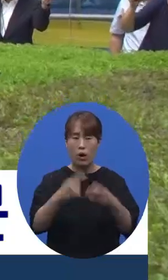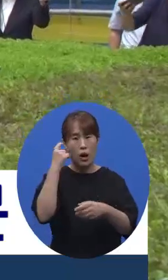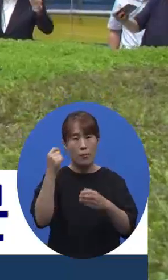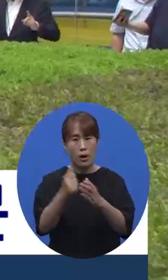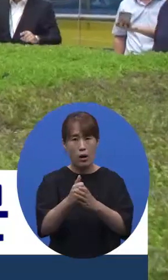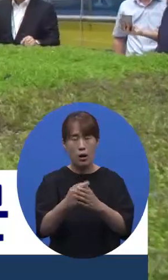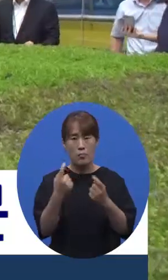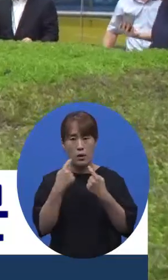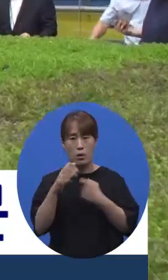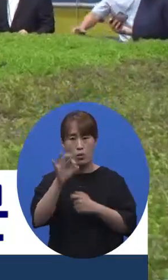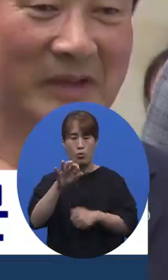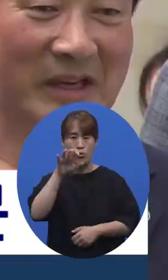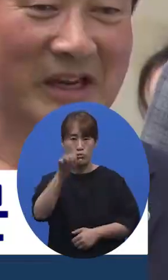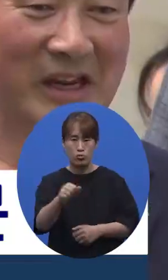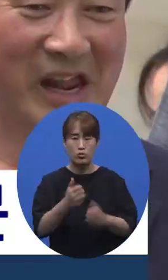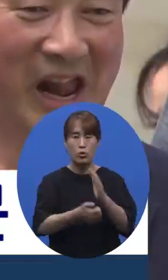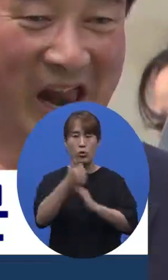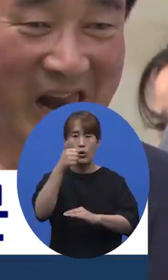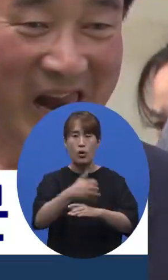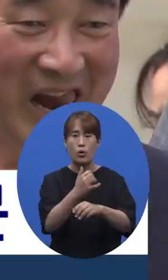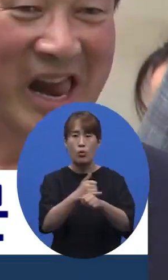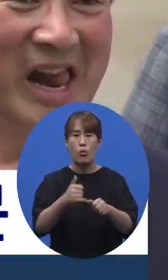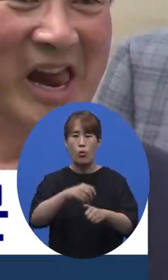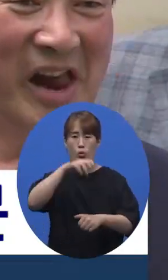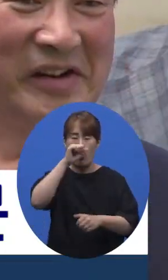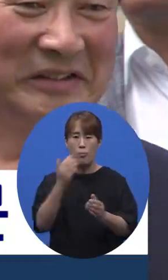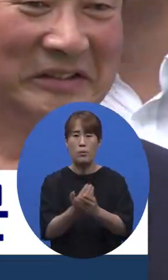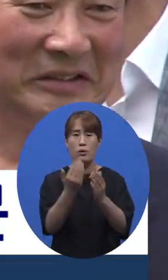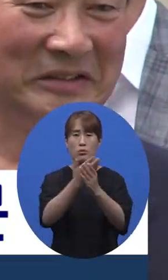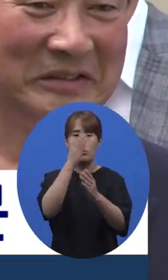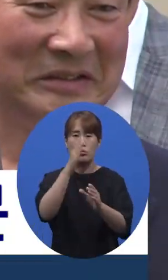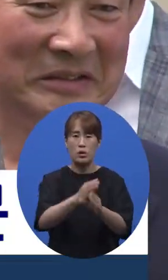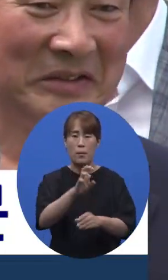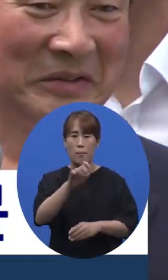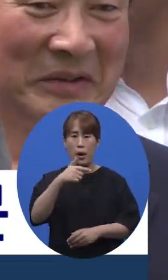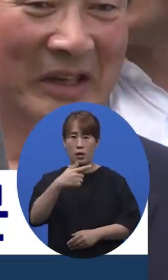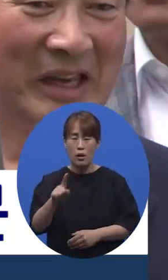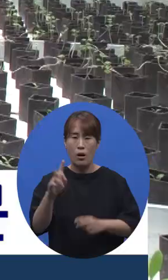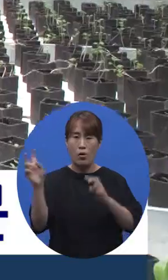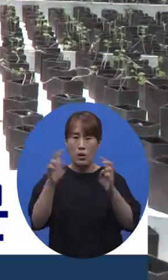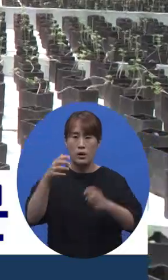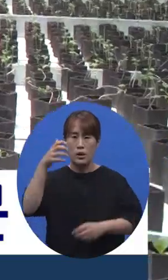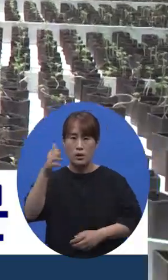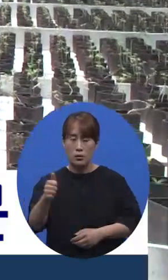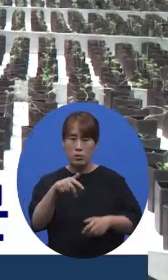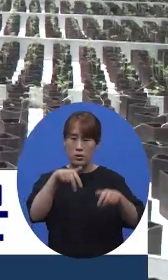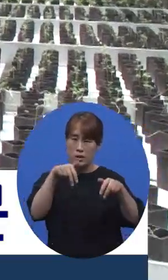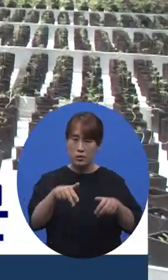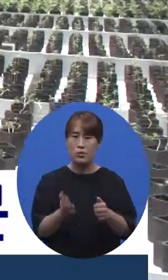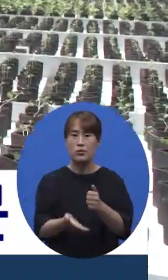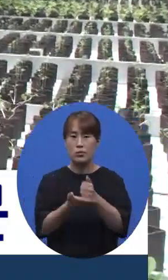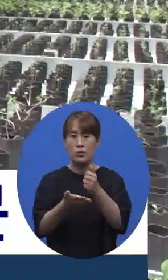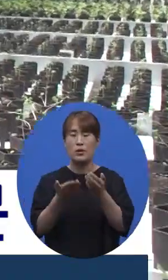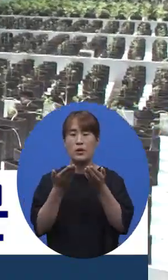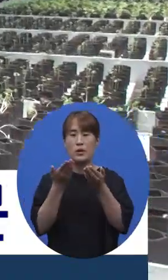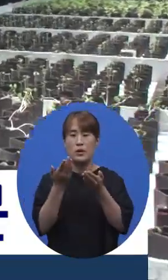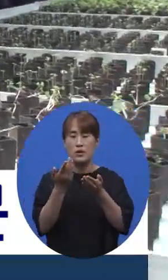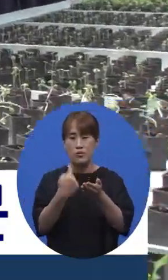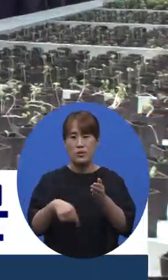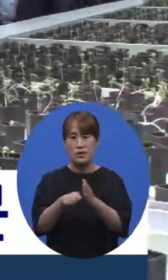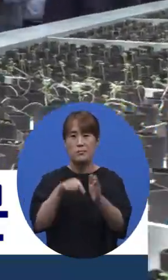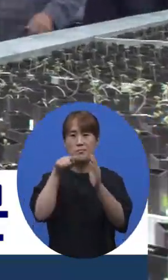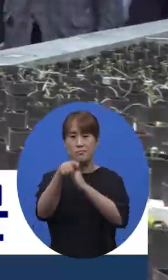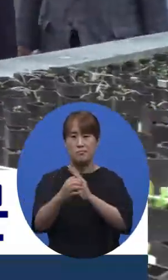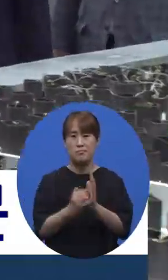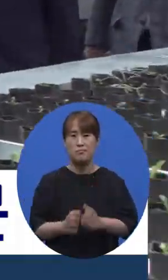개발하고 인간 투자유치 의 성공으로 동업 생산성을 높이고 있는 만나 씨의 대표가 직원들을 격려하기 위해